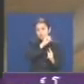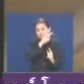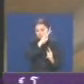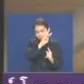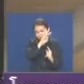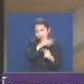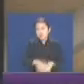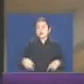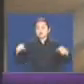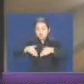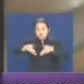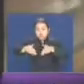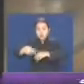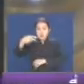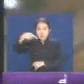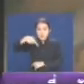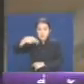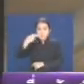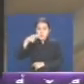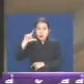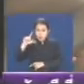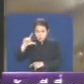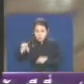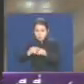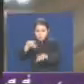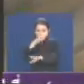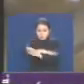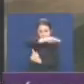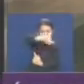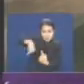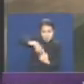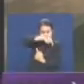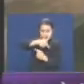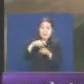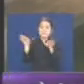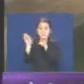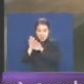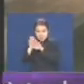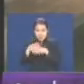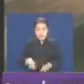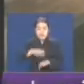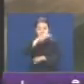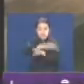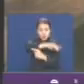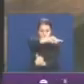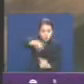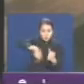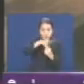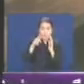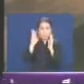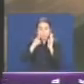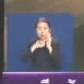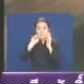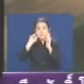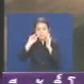ยธินขาเข้าขาออกตั้งแต่แยกอนุสรณ์สถานถึงแยกเกษตรค่ะถนนแจ้งวัฒนะตั้งแต่วงเวียนบางเขนจนถึงแยกคลองประ